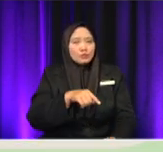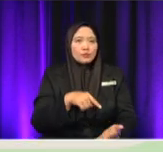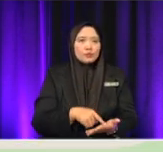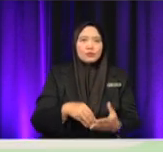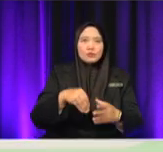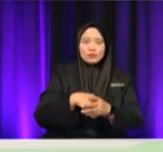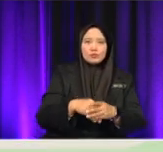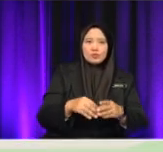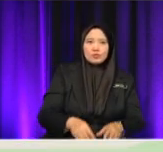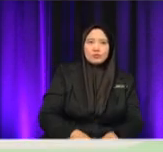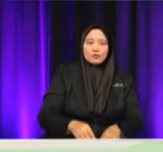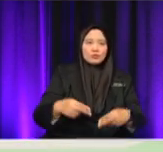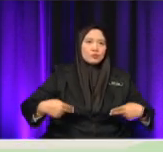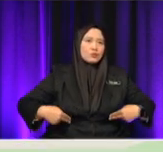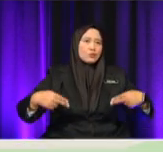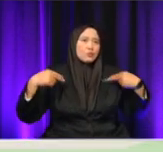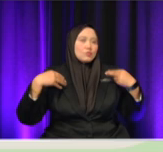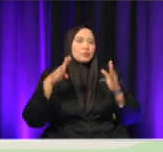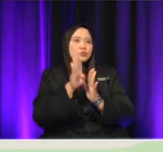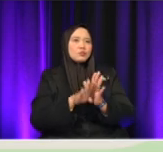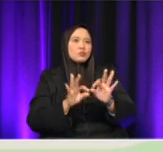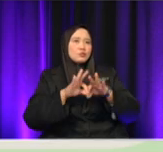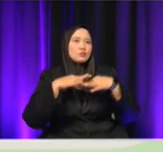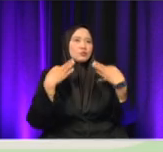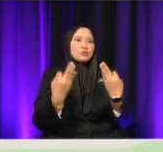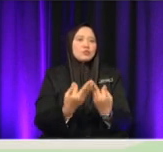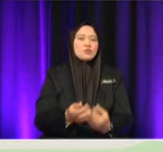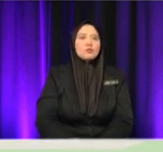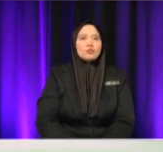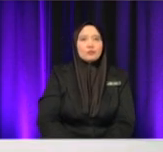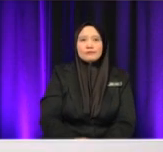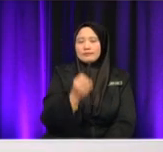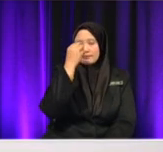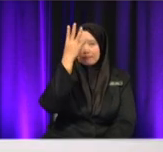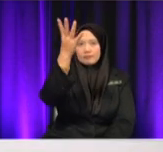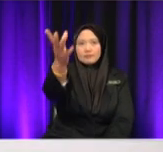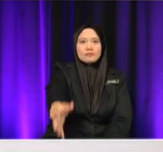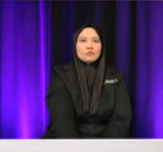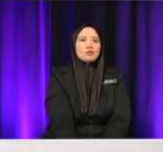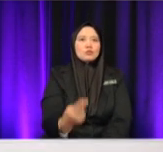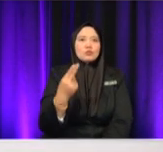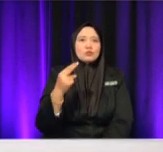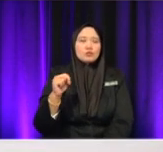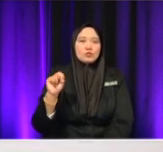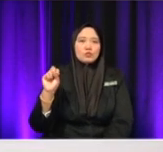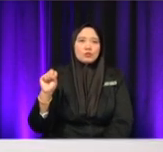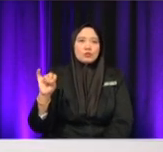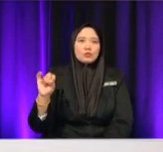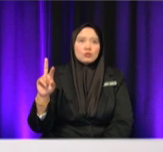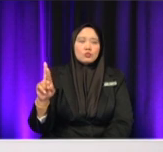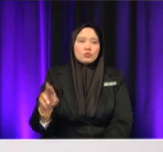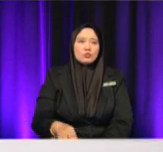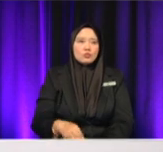kehidupan berkeluarga dalam kehidupan sosial berkoague masukkanlah unsur-unsur ataupun elemen-elemen ah tersebut dalam pantun kamu